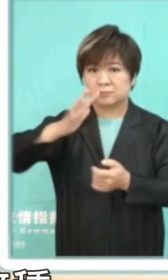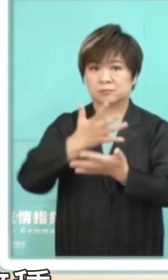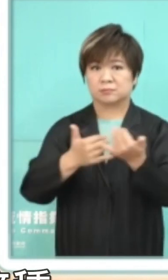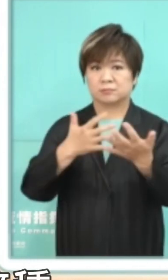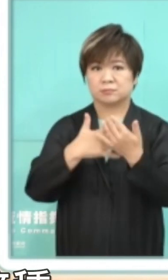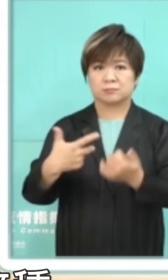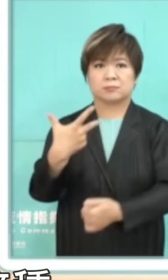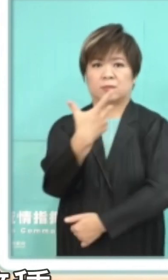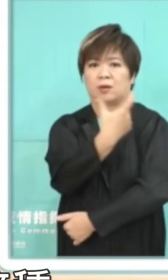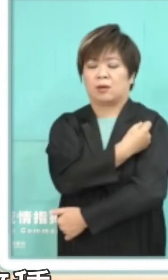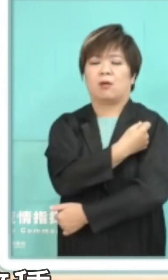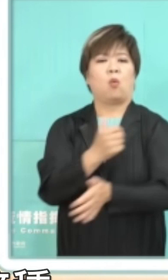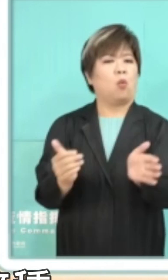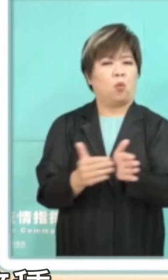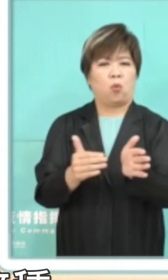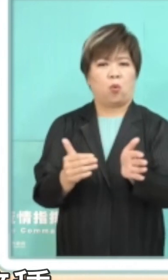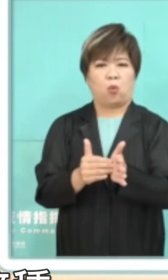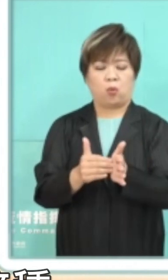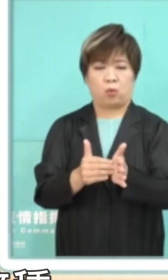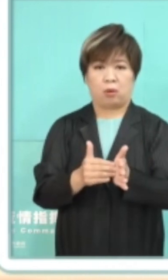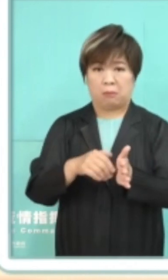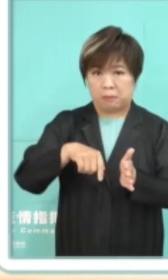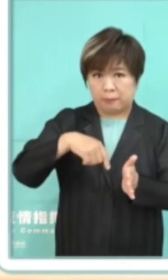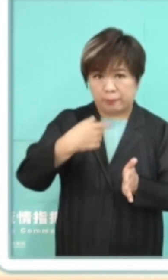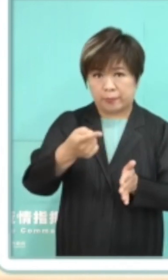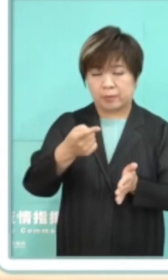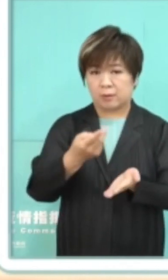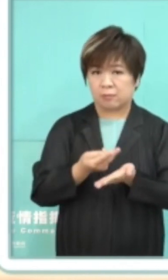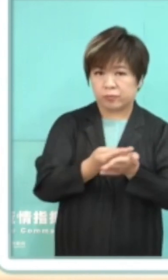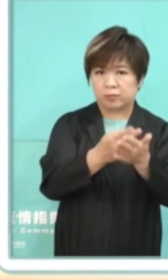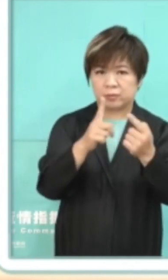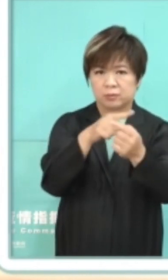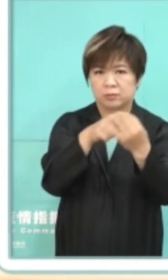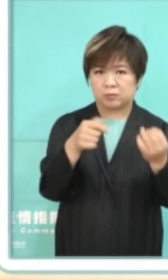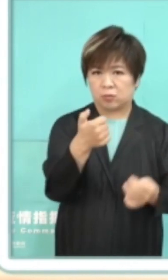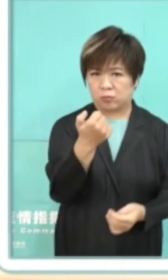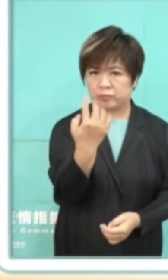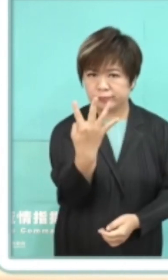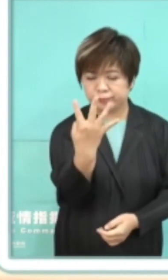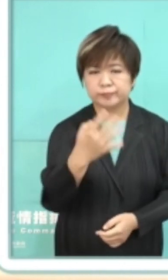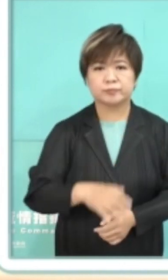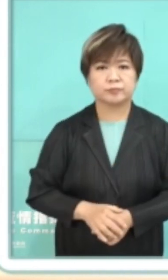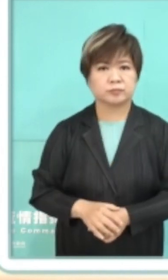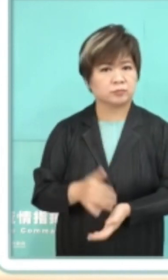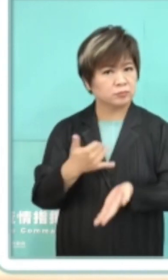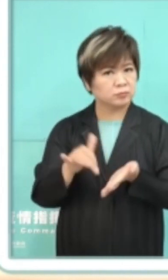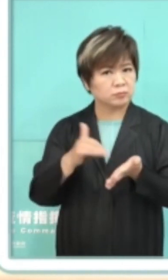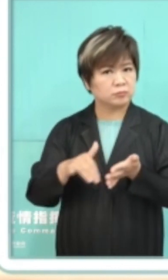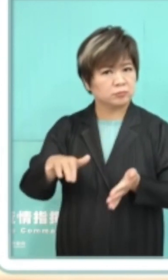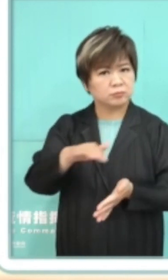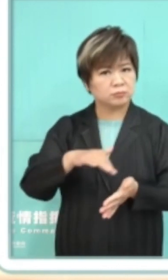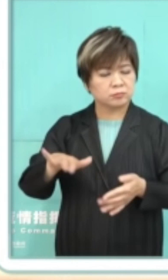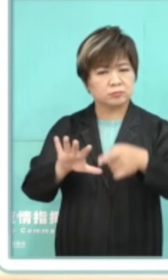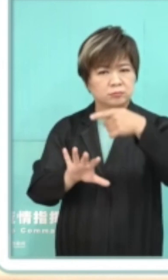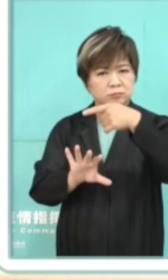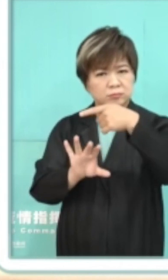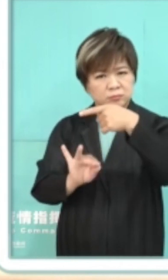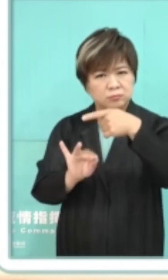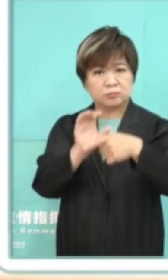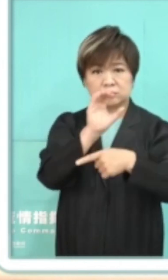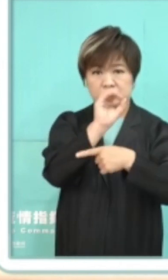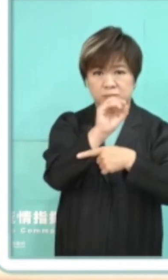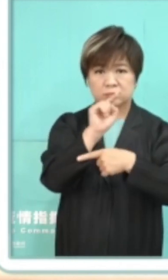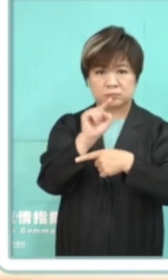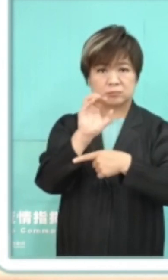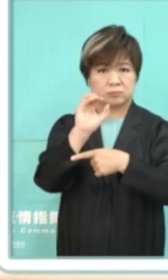143341位国高中生的一个接种。那接种后送医的有54位，占总施打